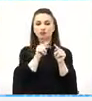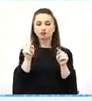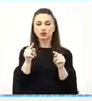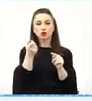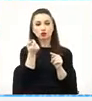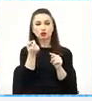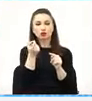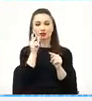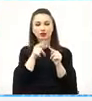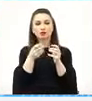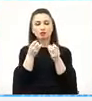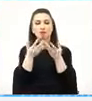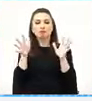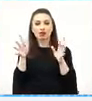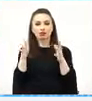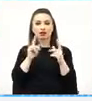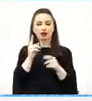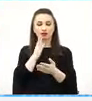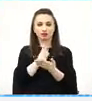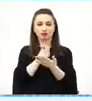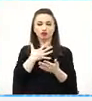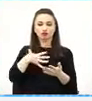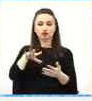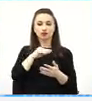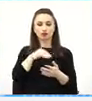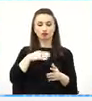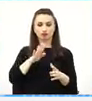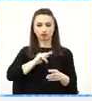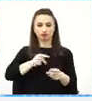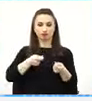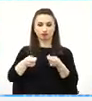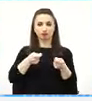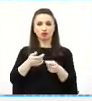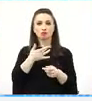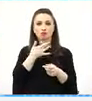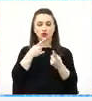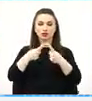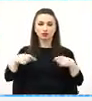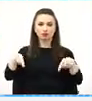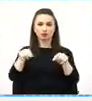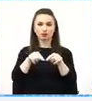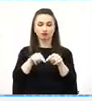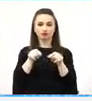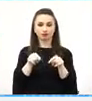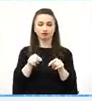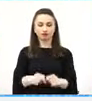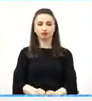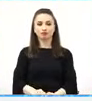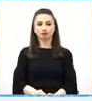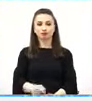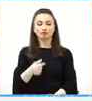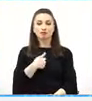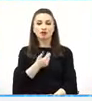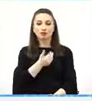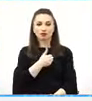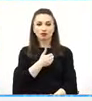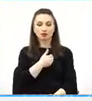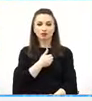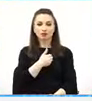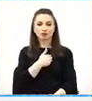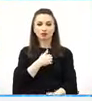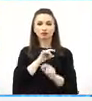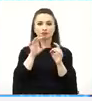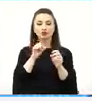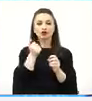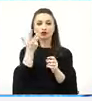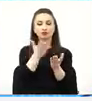ცოტა მეტია, რაც ჩვენ ხელმძღვანელობთ მუნიციპალიტეტს. Მე მინდა გამოვყო